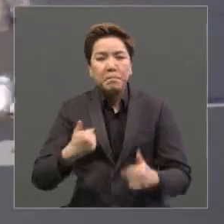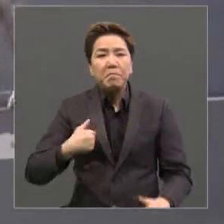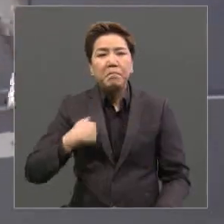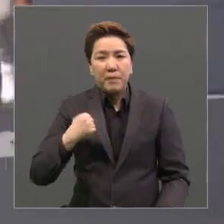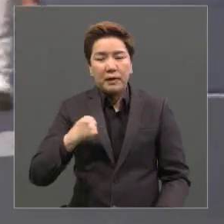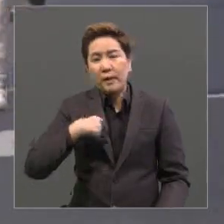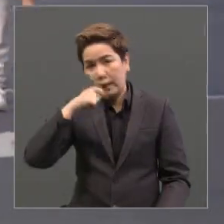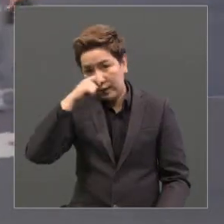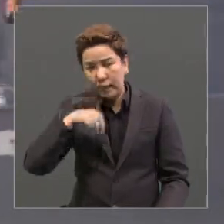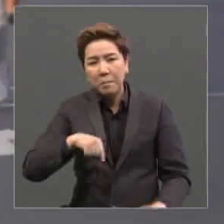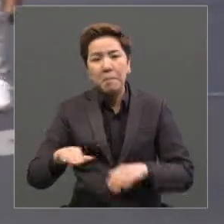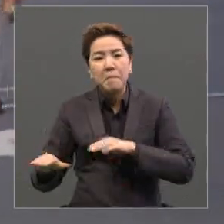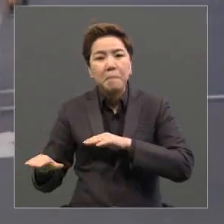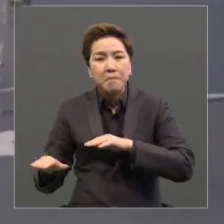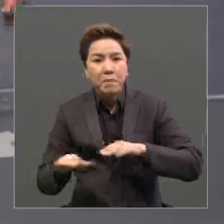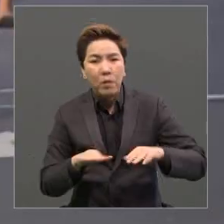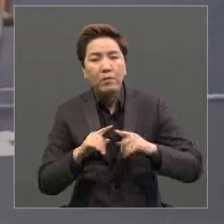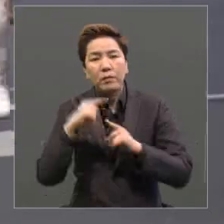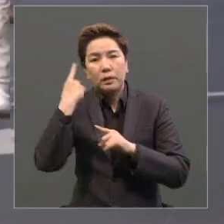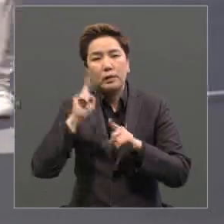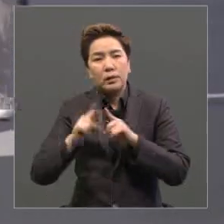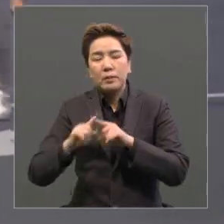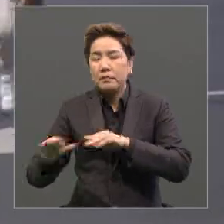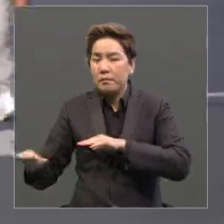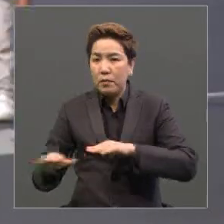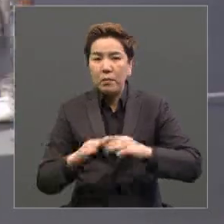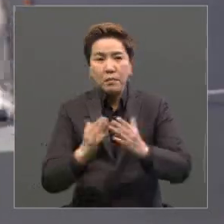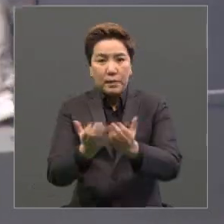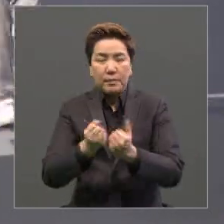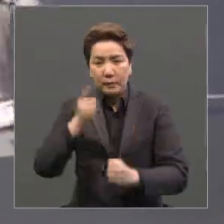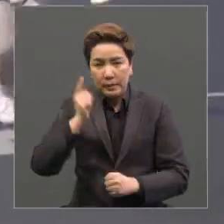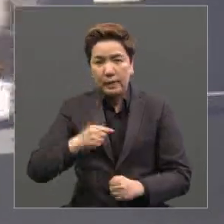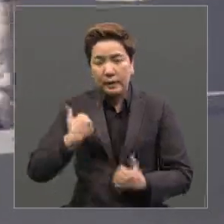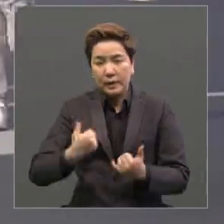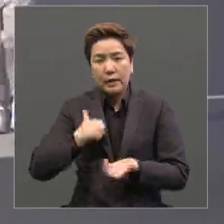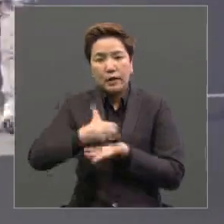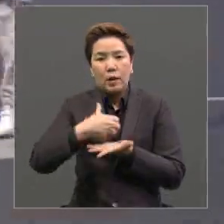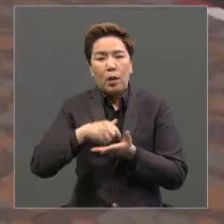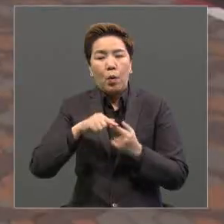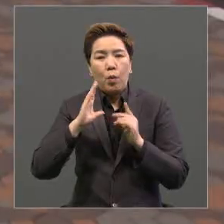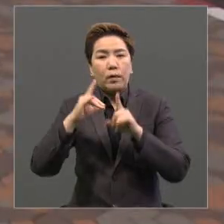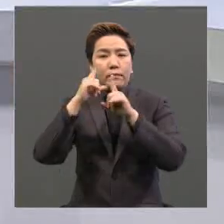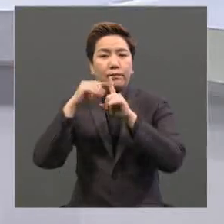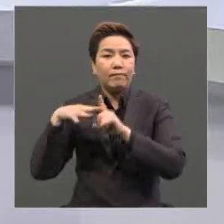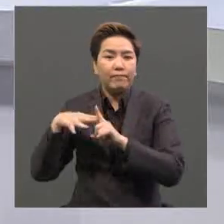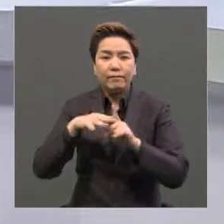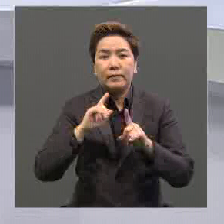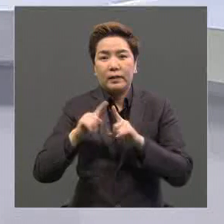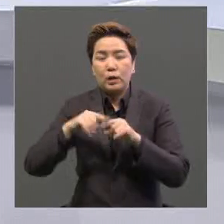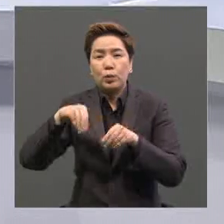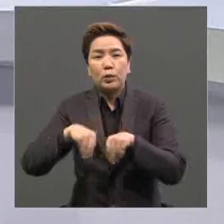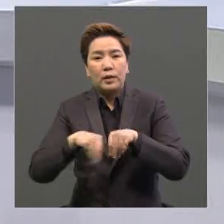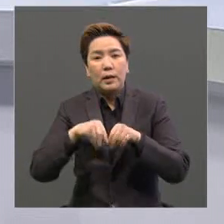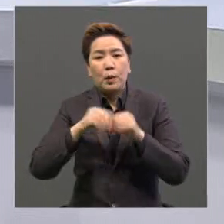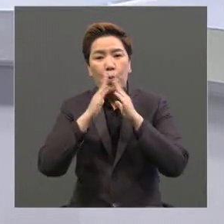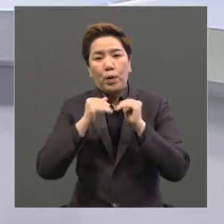จนะครับว่าประเทศไทยนั้นมีความพร้อมที่จะรองรับนักท่องเที่ยวอย่างแน่นอนนะครับนั่นก็เป็นความเห็นนะครับจากพี่ๆมัคคุเทศก์หรือพี่ๆไกด์ที่อยู่รอบ